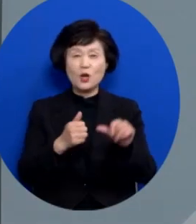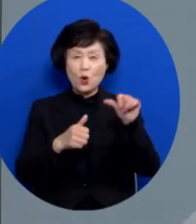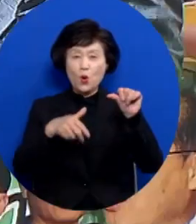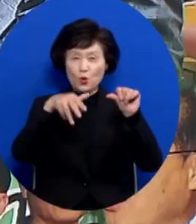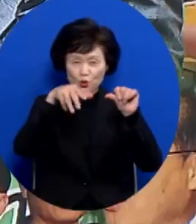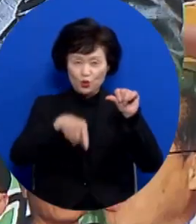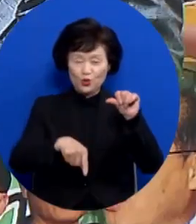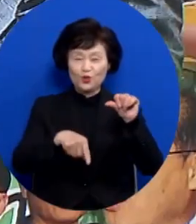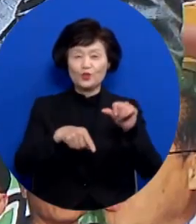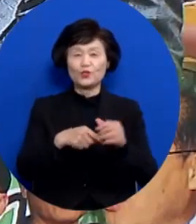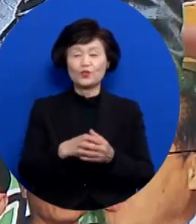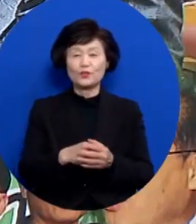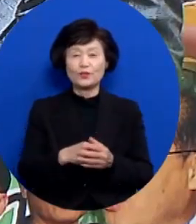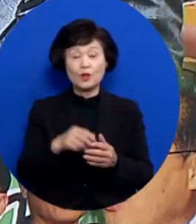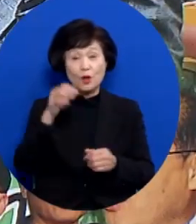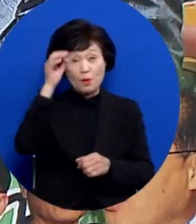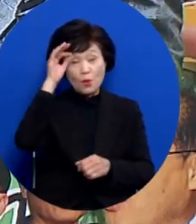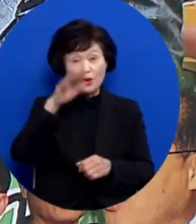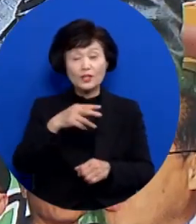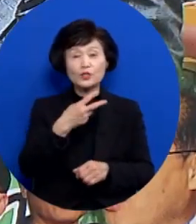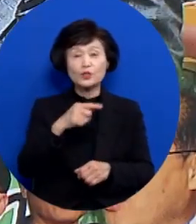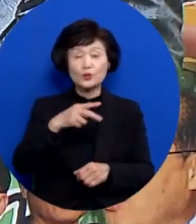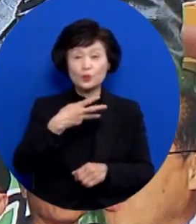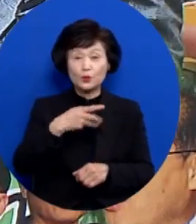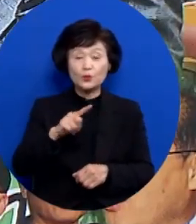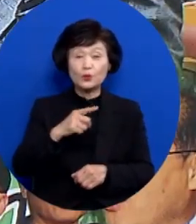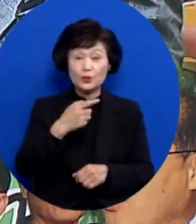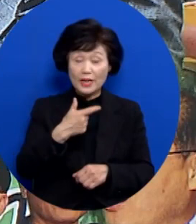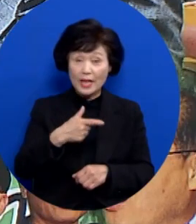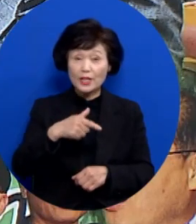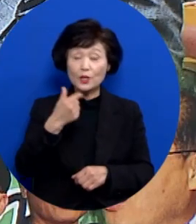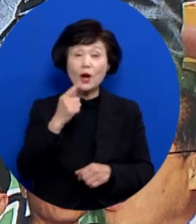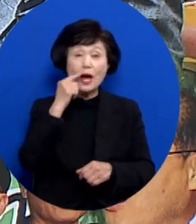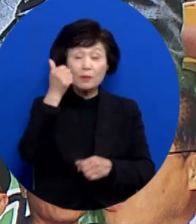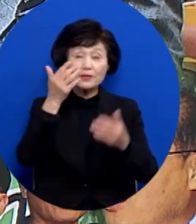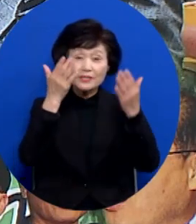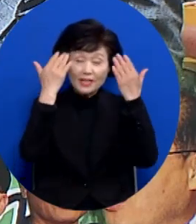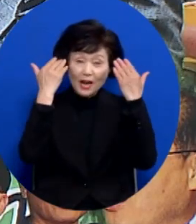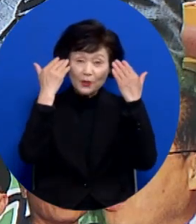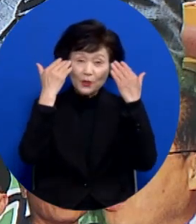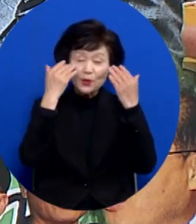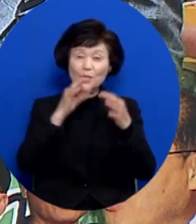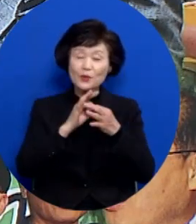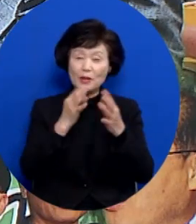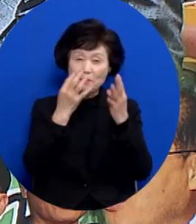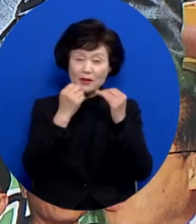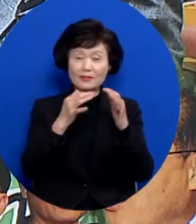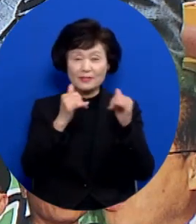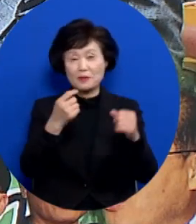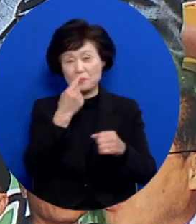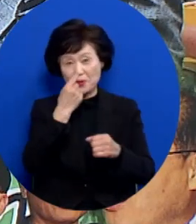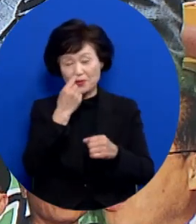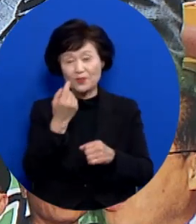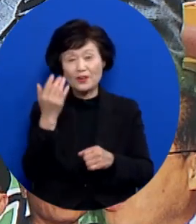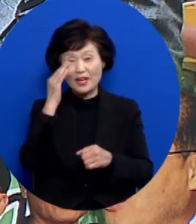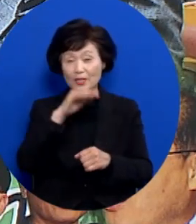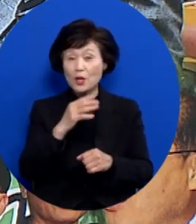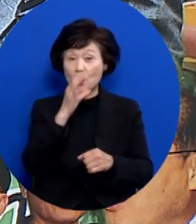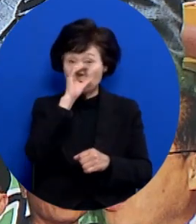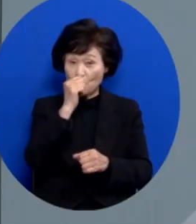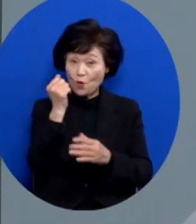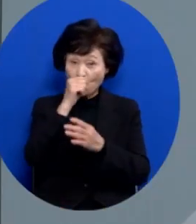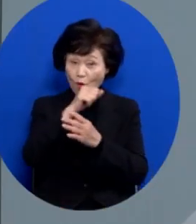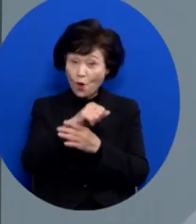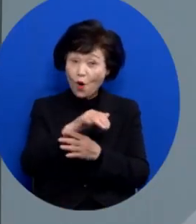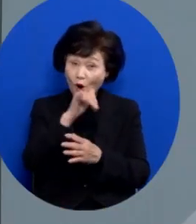되지요 포항에서 돌았나 아버지를 통해 많은 분들이 거쳐갔다고 말씀해 주셨는데요 좋은 열매도 많이 맺혔겠네요